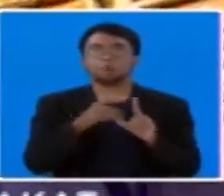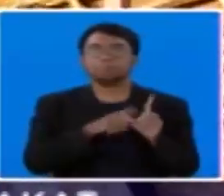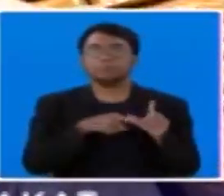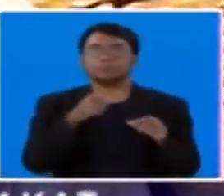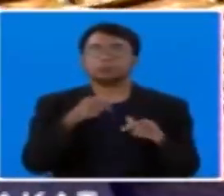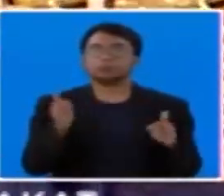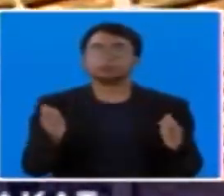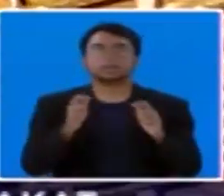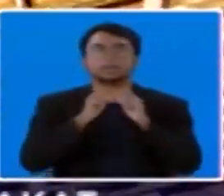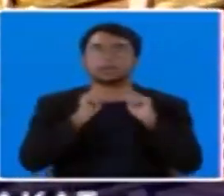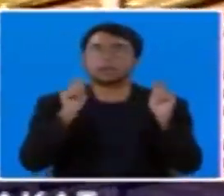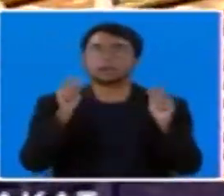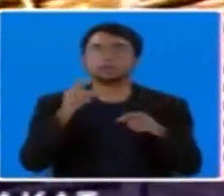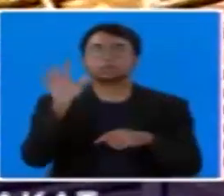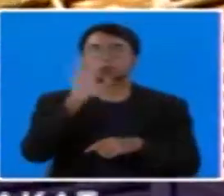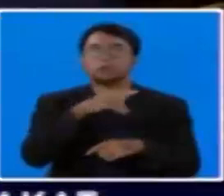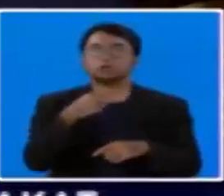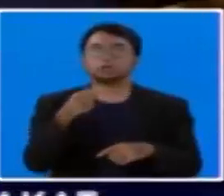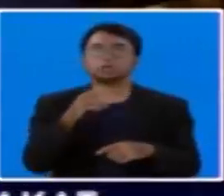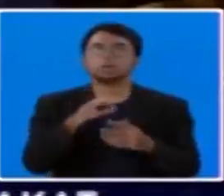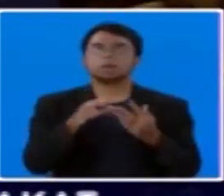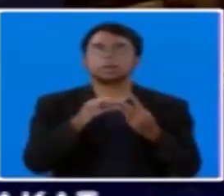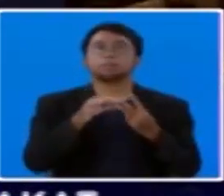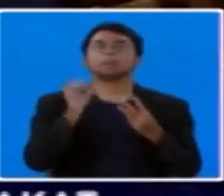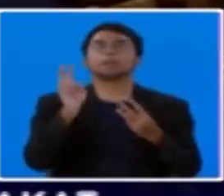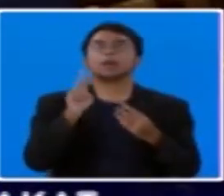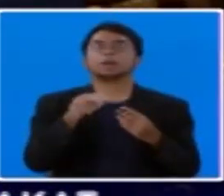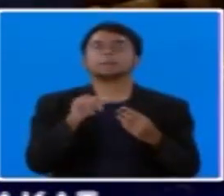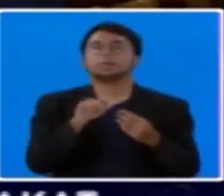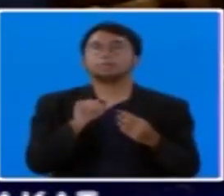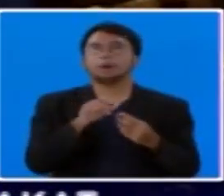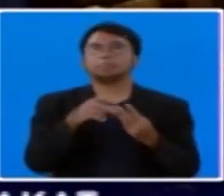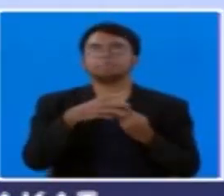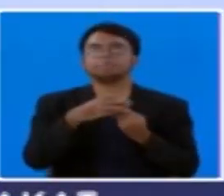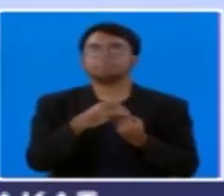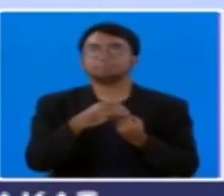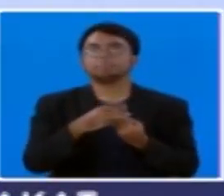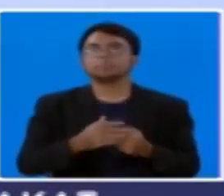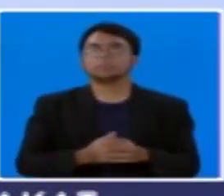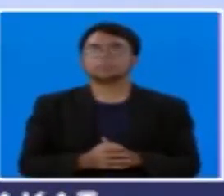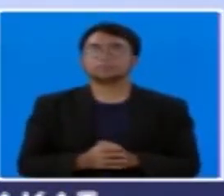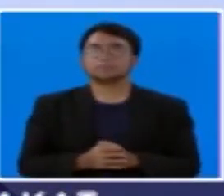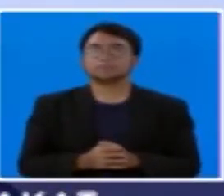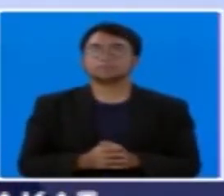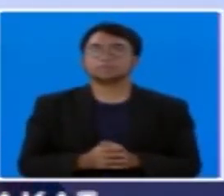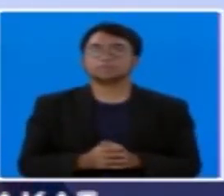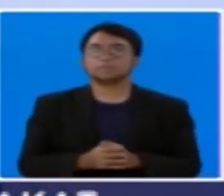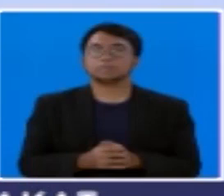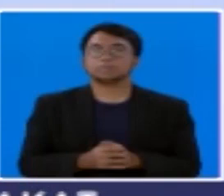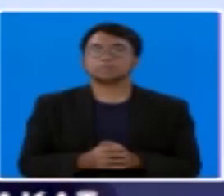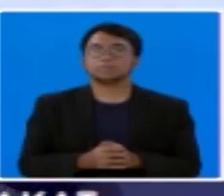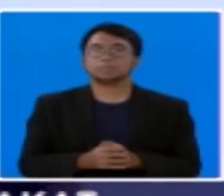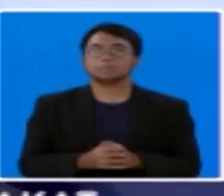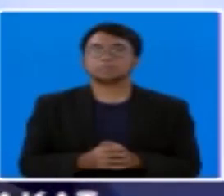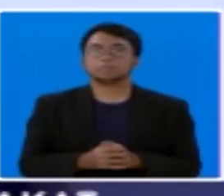di tanah air juga terpilih untuk menjadi host bersama dengan Anissa Dasuki dan Melanie Ricardo. Syarat akan bakat